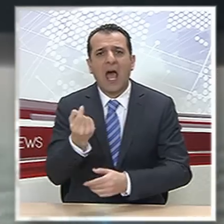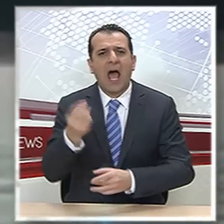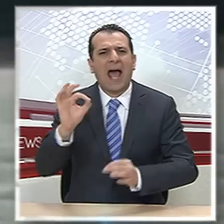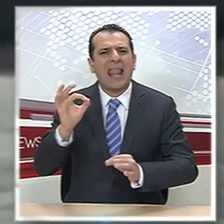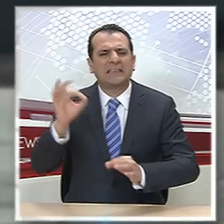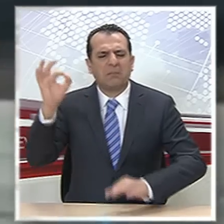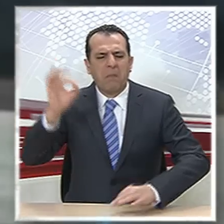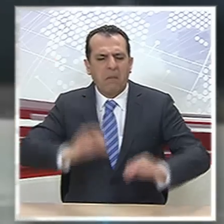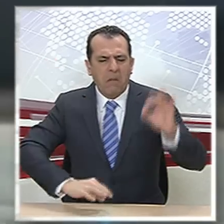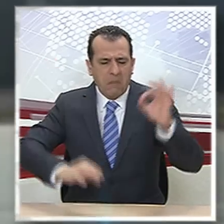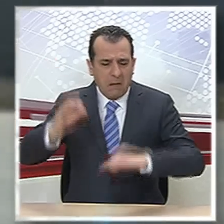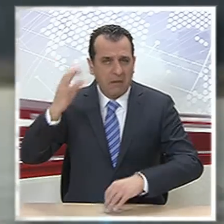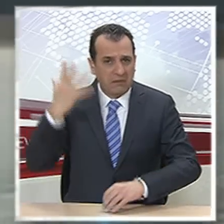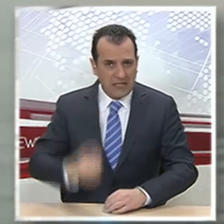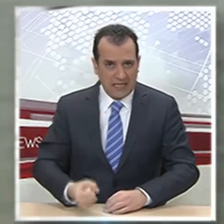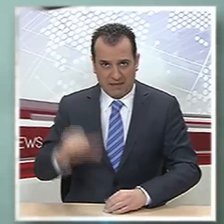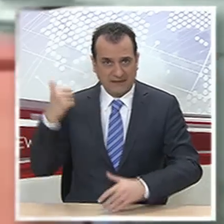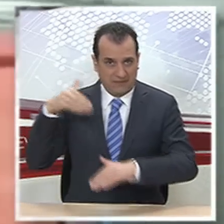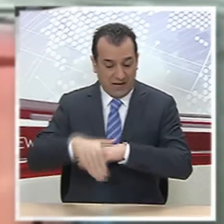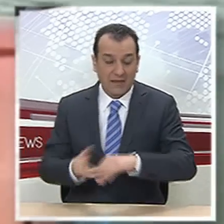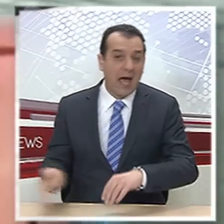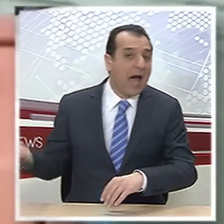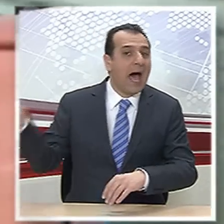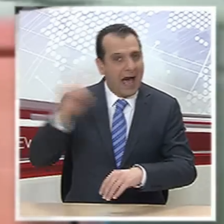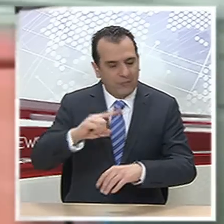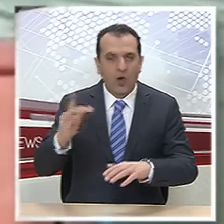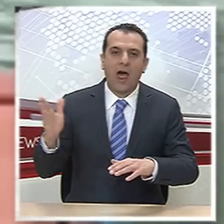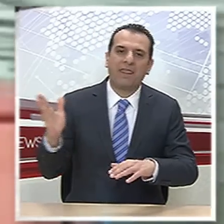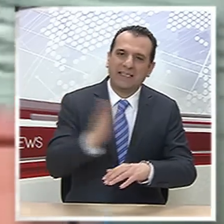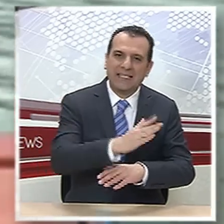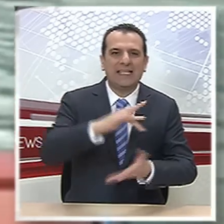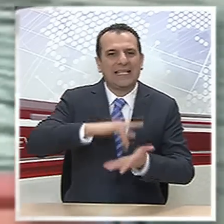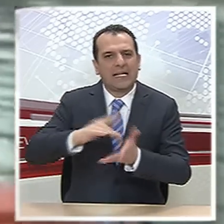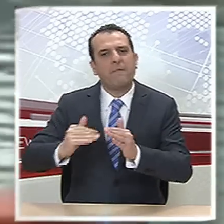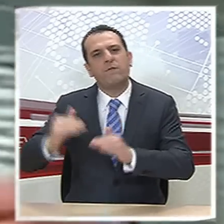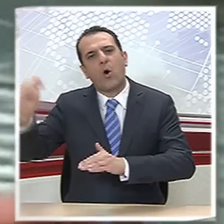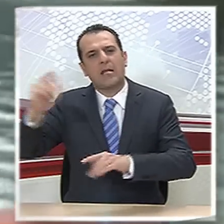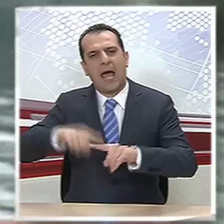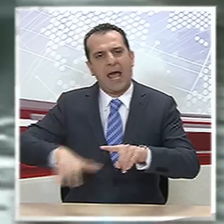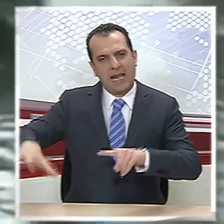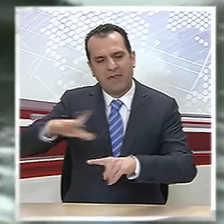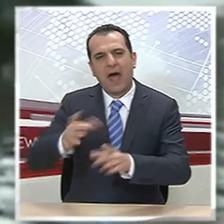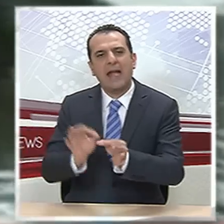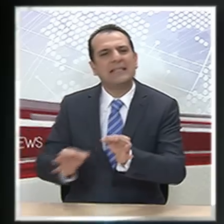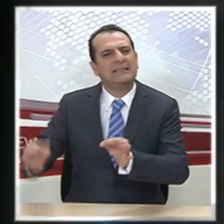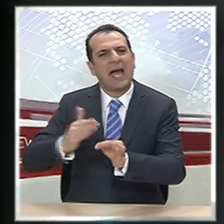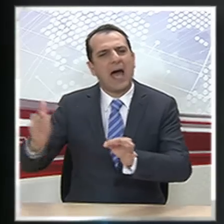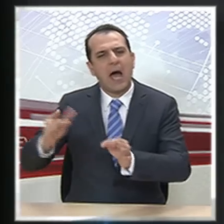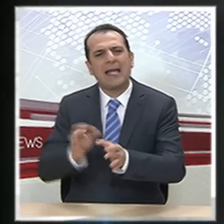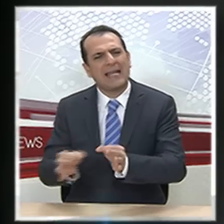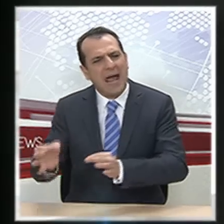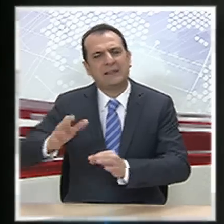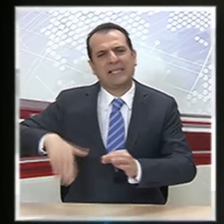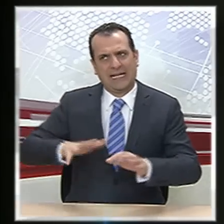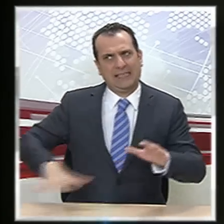στραγαλιού. Αύριο, βροχές και τοπικές καταιγίδες αναμένονται πάλι στη Δυτική, Κεντρική και Βόρεια Ελλάδα, καθώς και στα νησιά του Ανατολικού Αιγαίου, της Κυκλάδης και την